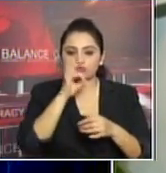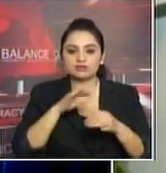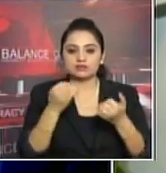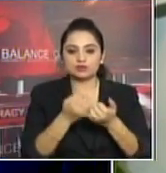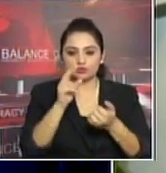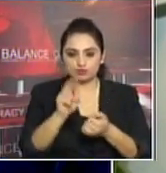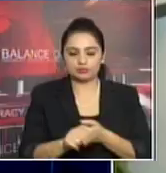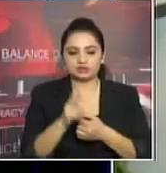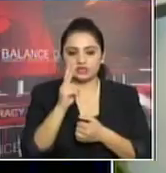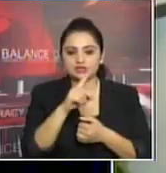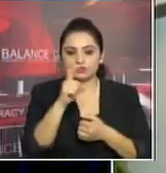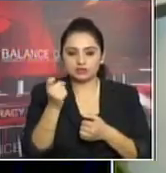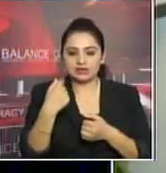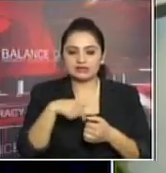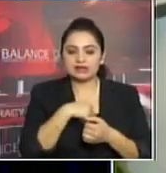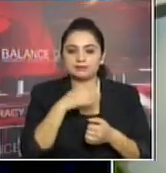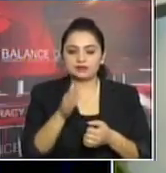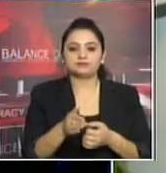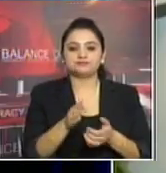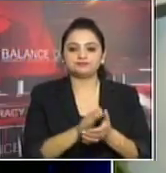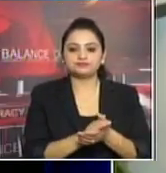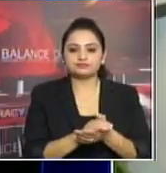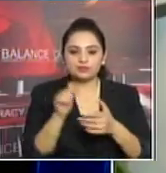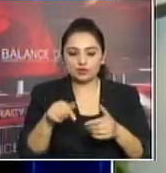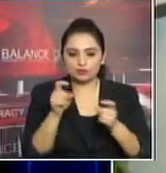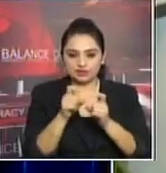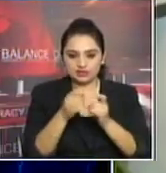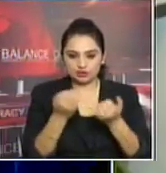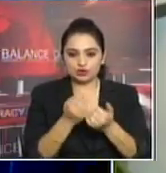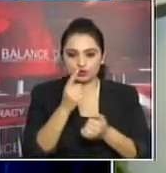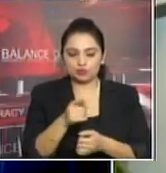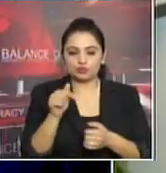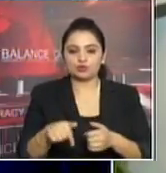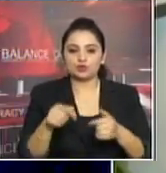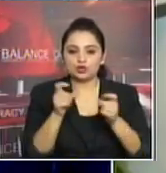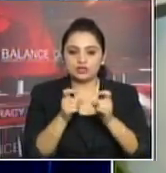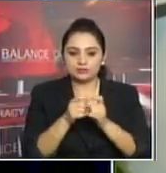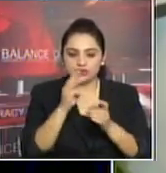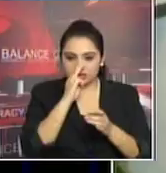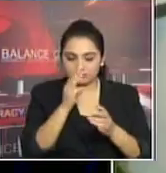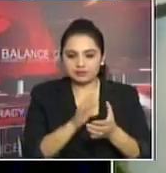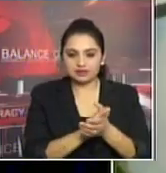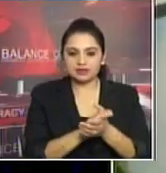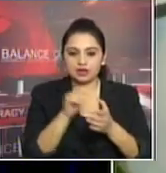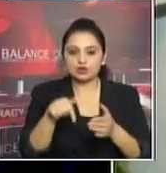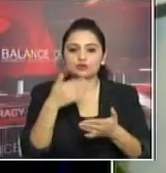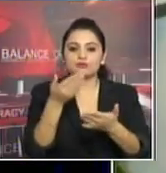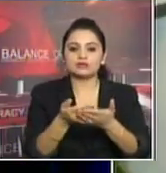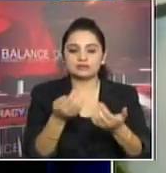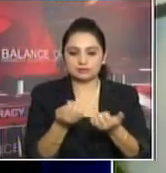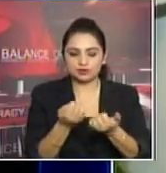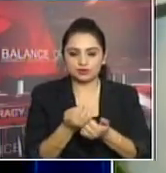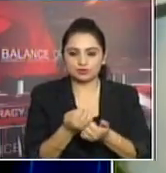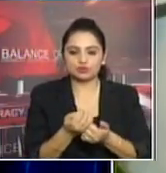लागि चाहिँ यो हामीले यो मिटिङ गरेका हौँ र यो मिटिङमा हामीले अहिले प्रस्ताव गरेको